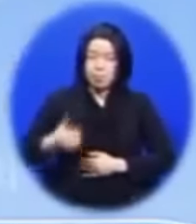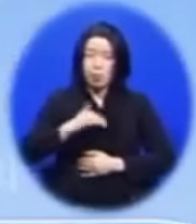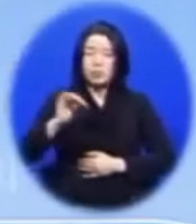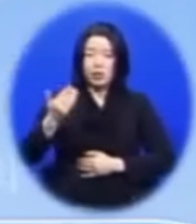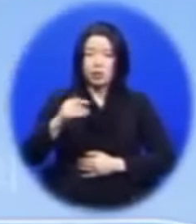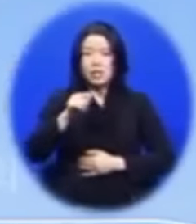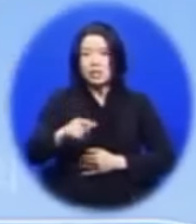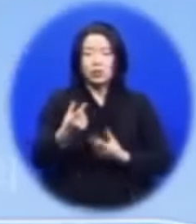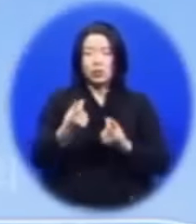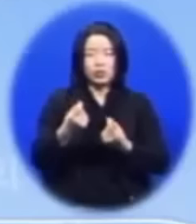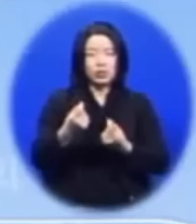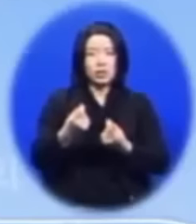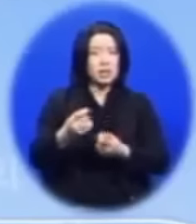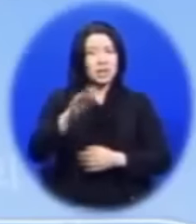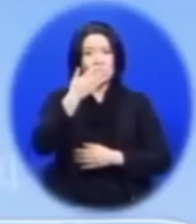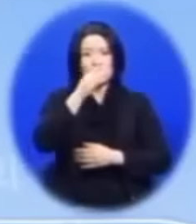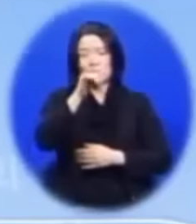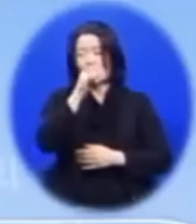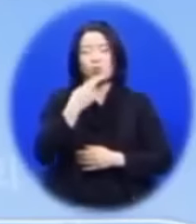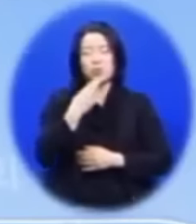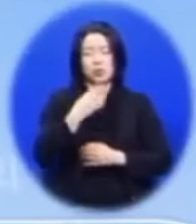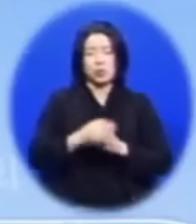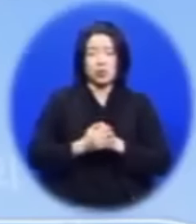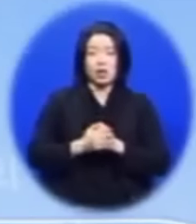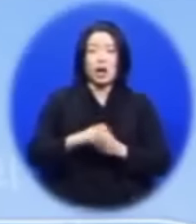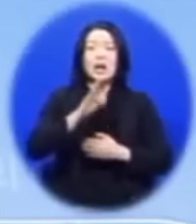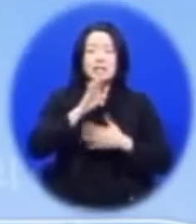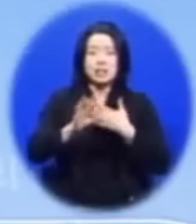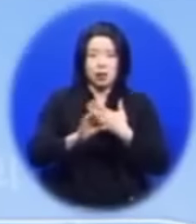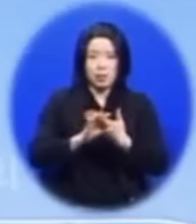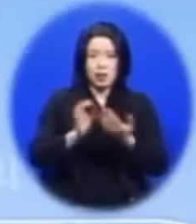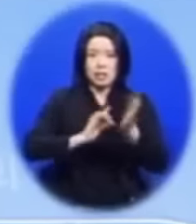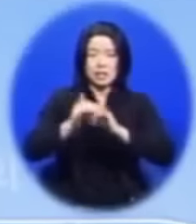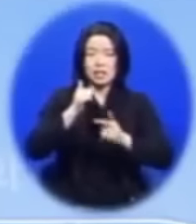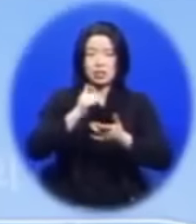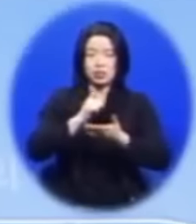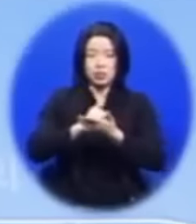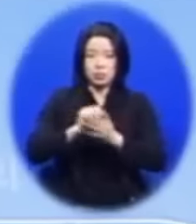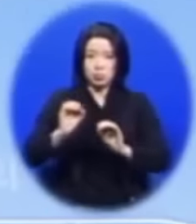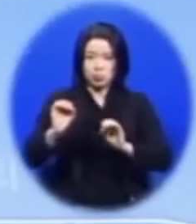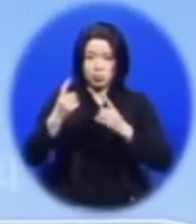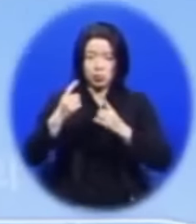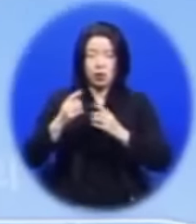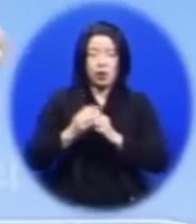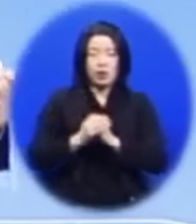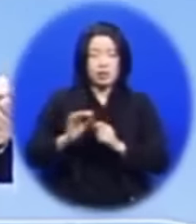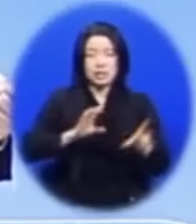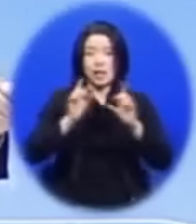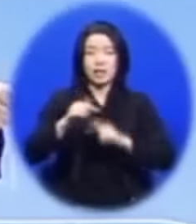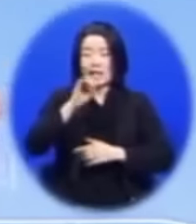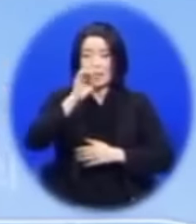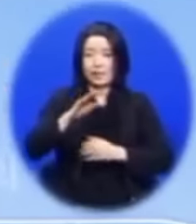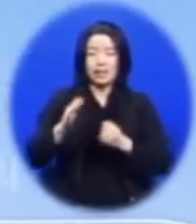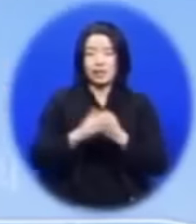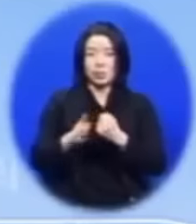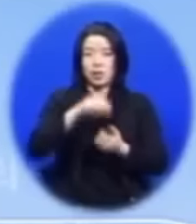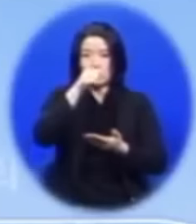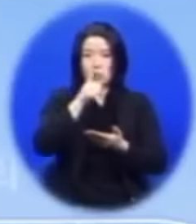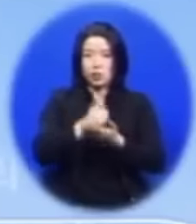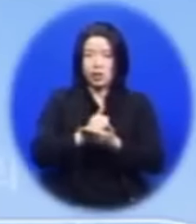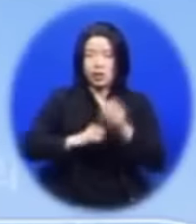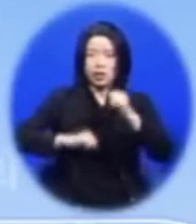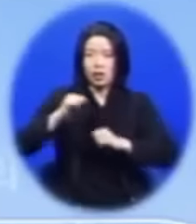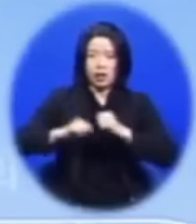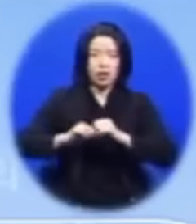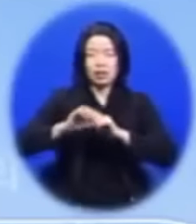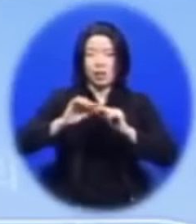수도 없는 거지요 그렇다면 예수님으로 사는 것이 안 되니 죄 안 짓고 사는 것도 안 되고